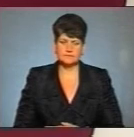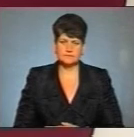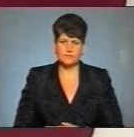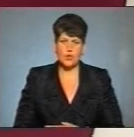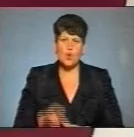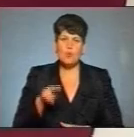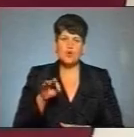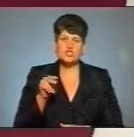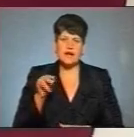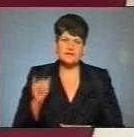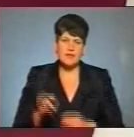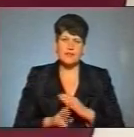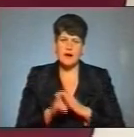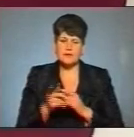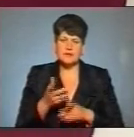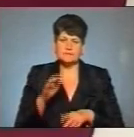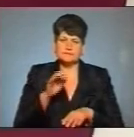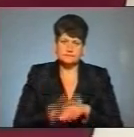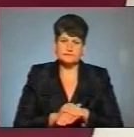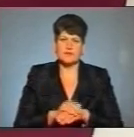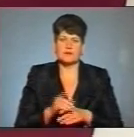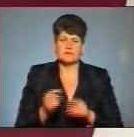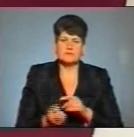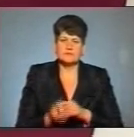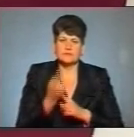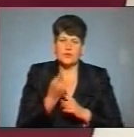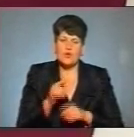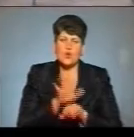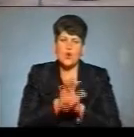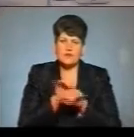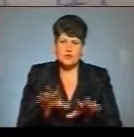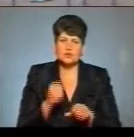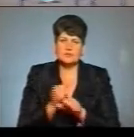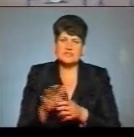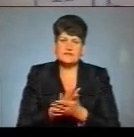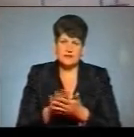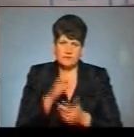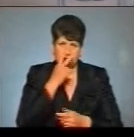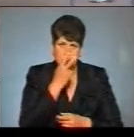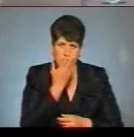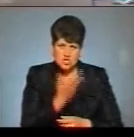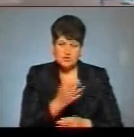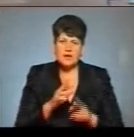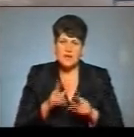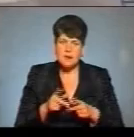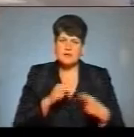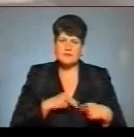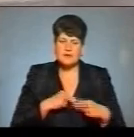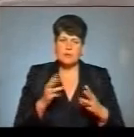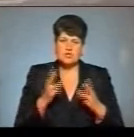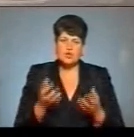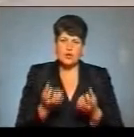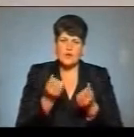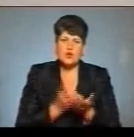У Почаївській лаврі, де зафіксували спалах коронавірусу, провели дезінфекцію. На цих кадрах ви бачите, як працівники